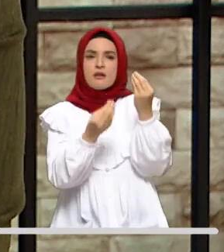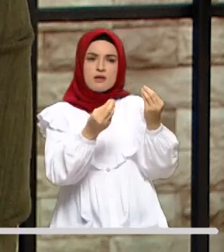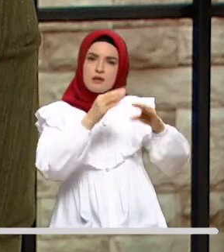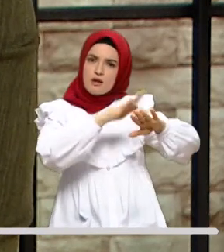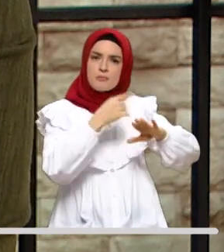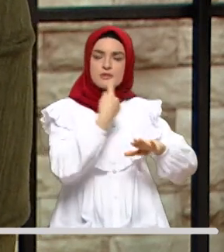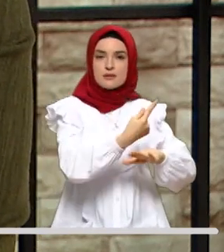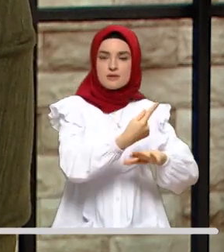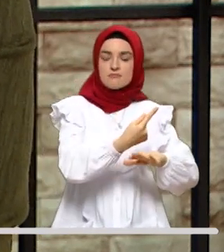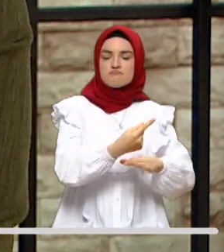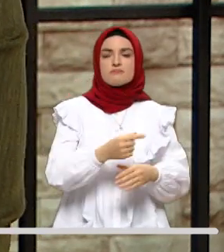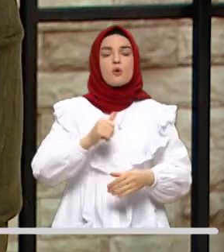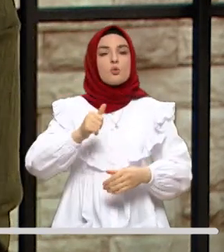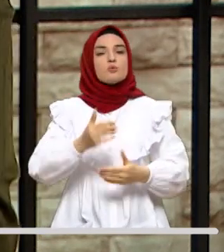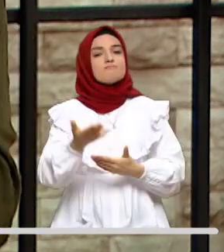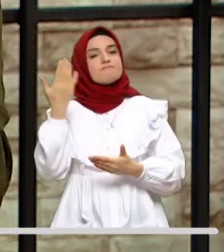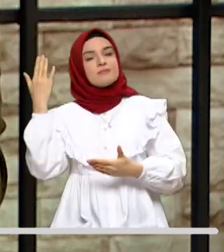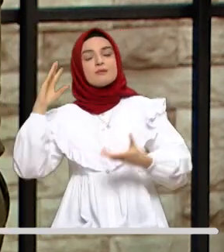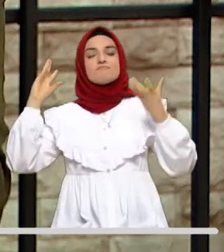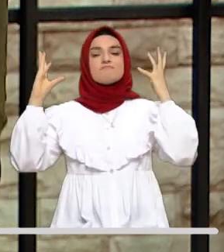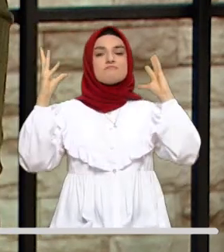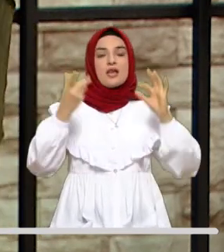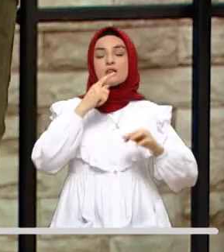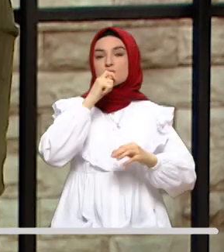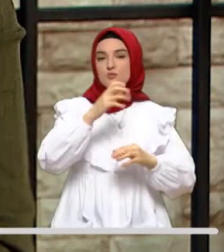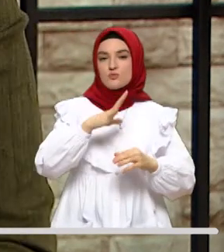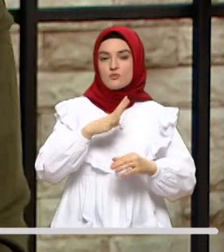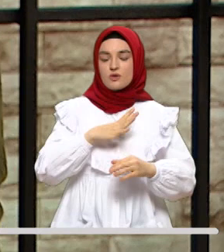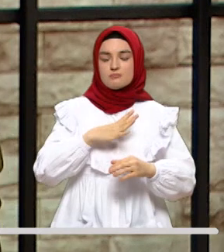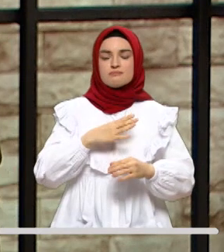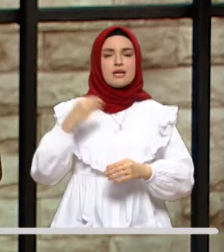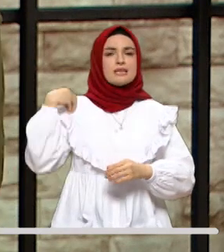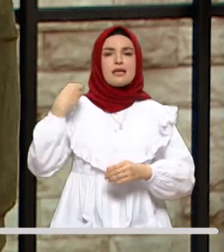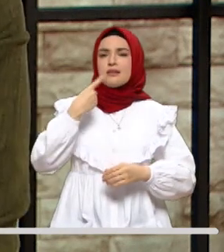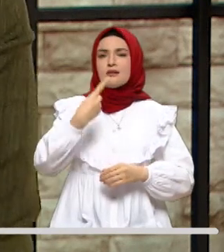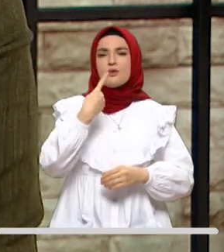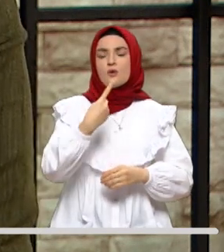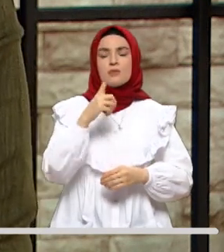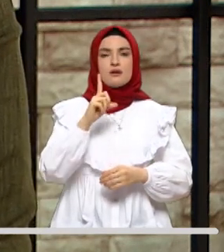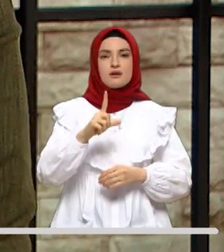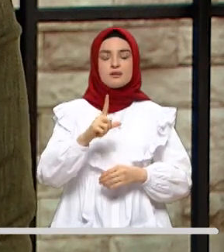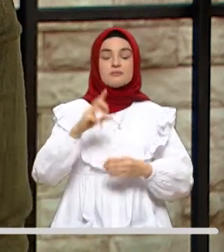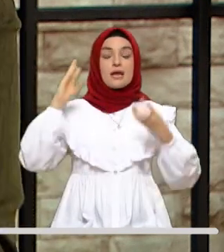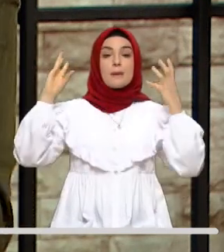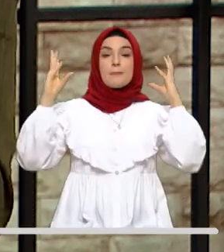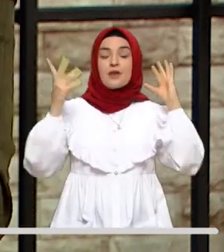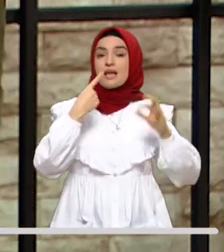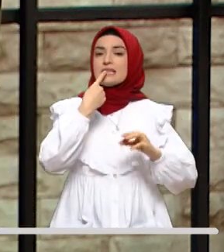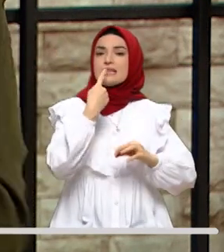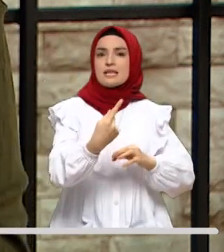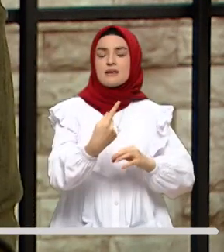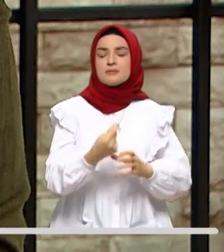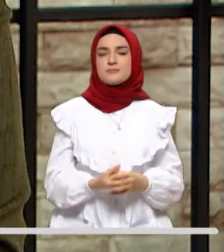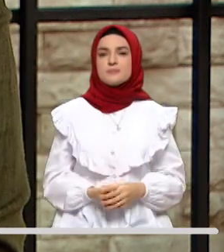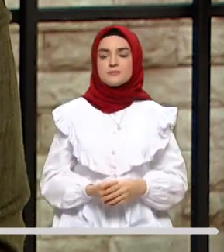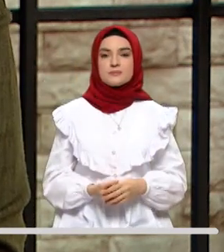Dün geçti cancağızım Mevlana Hazretleri artık yeni şeyler söylemek lazım. Ve Mevlana Celaleddin Rumi der ki İknur